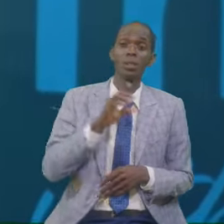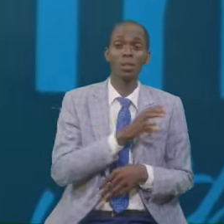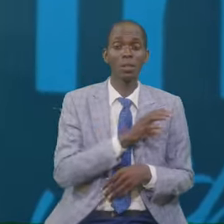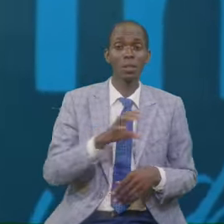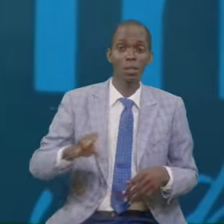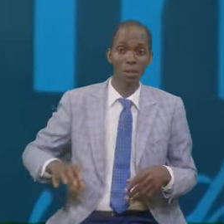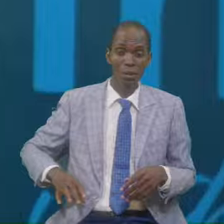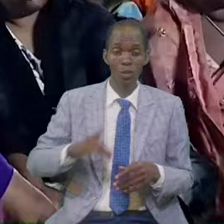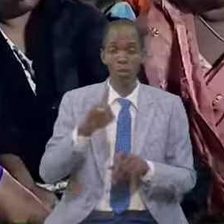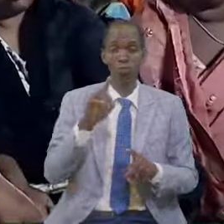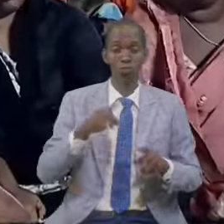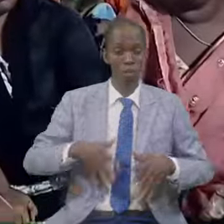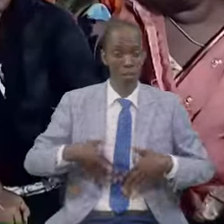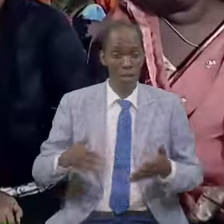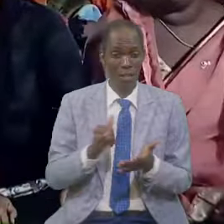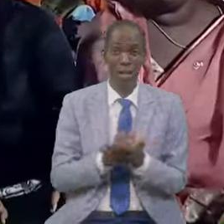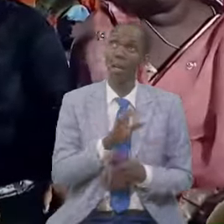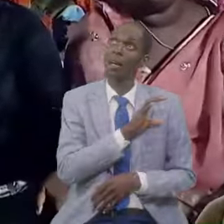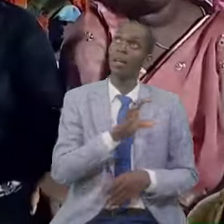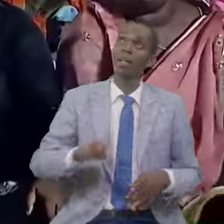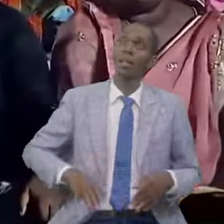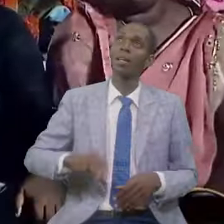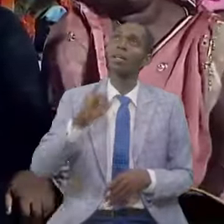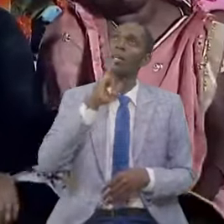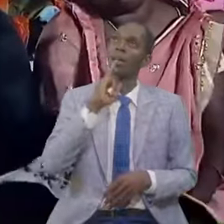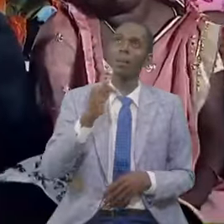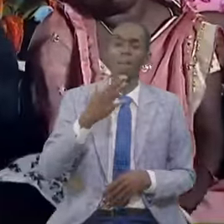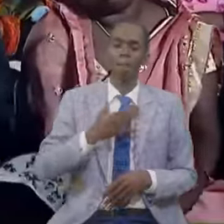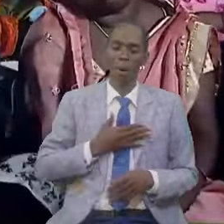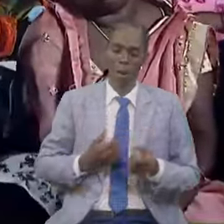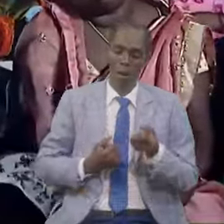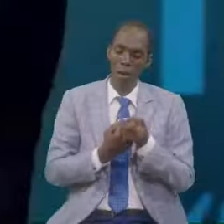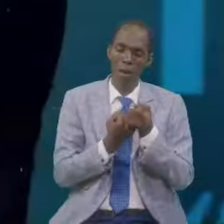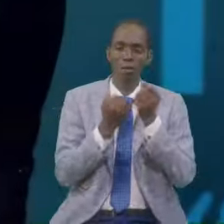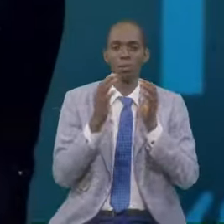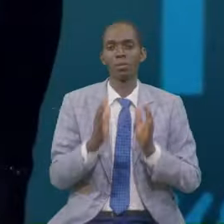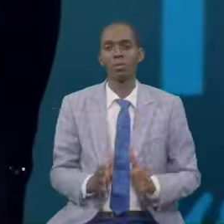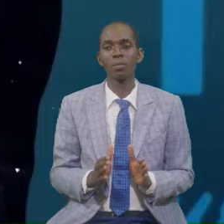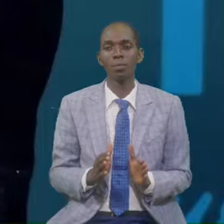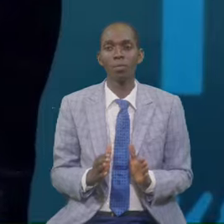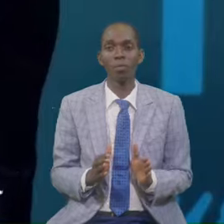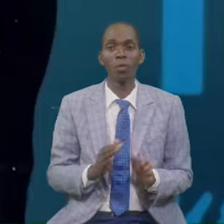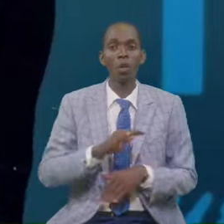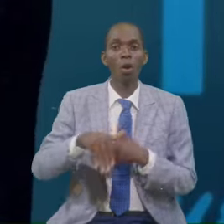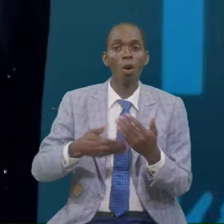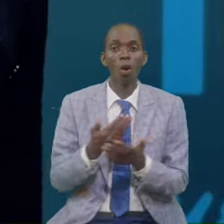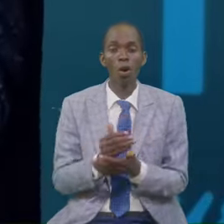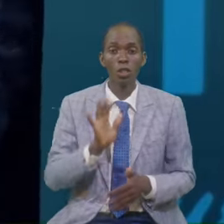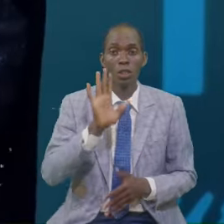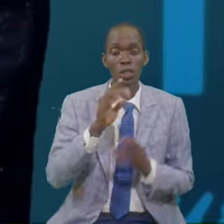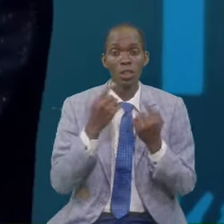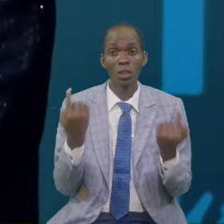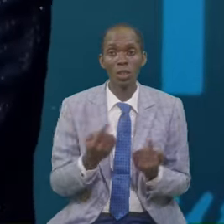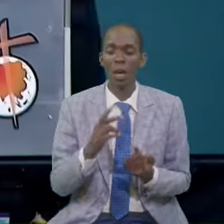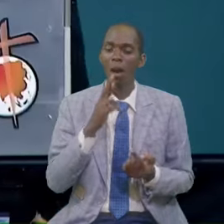my advocate, క్రీస్తు నా న్యాయవాదిని మీరు అంగీకరించిన క్షణములో, all your sins are forgiven and